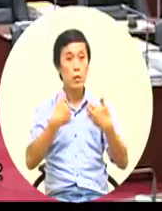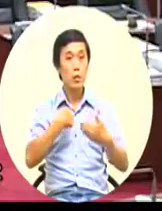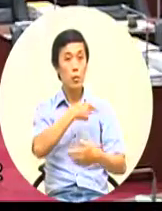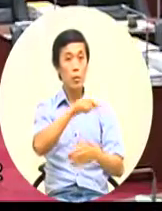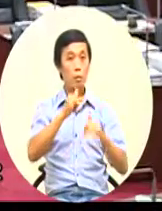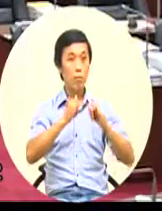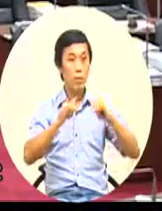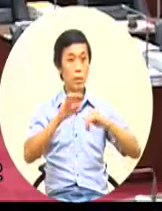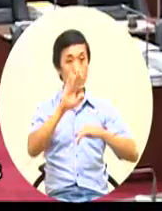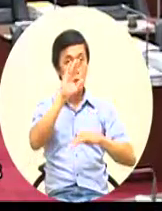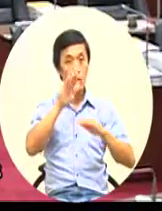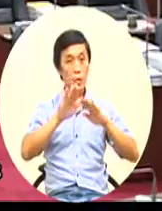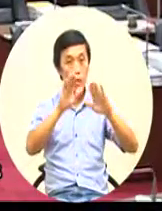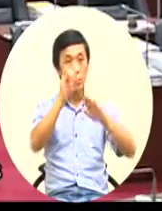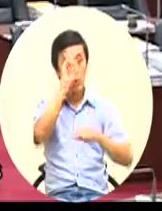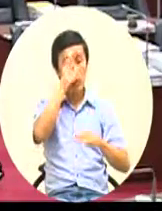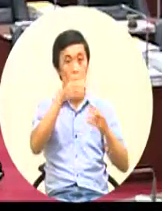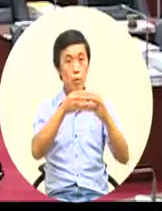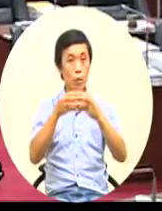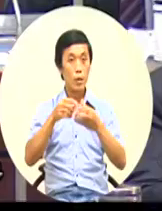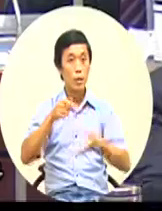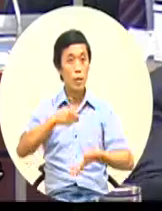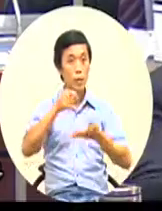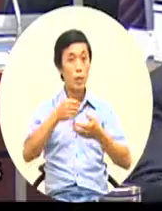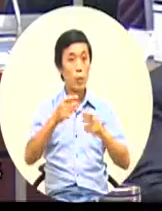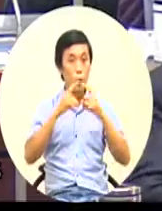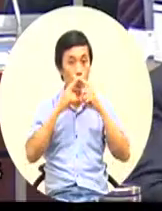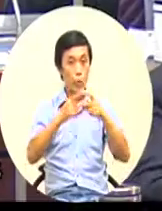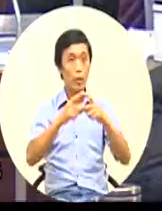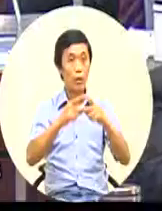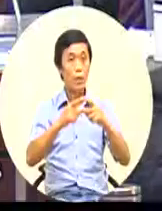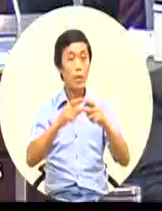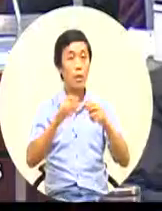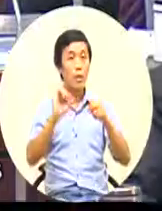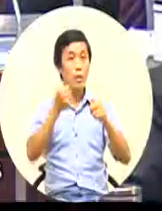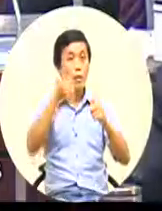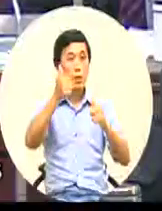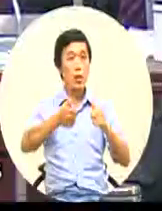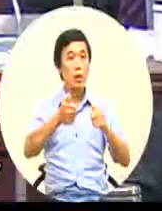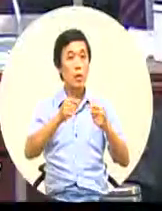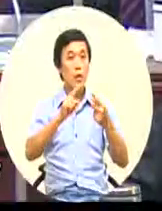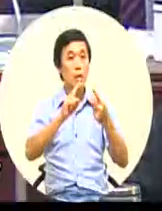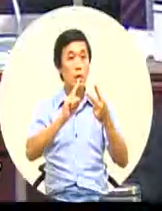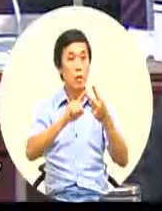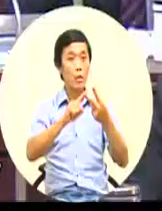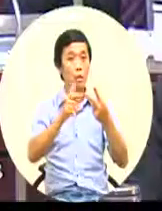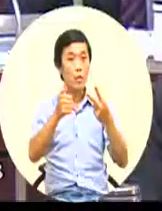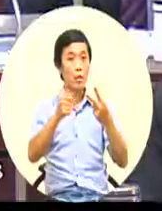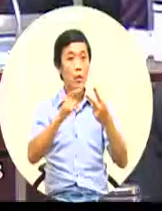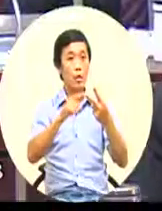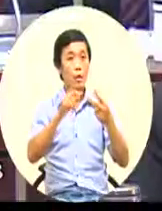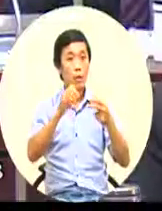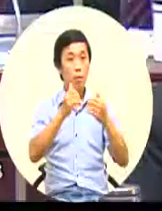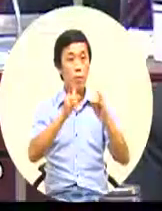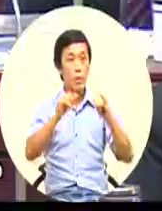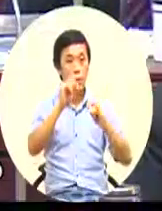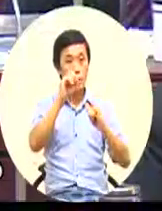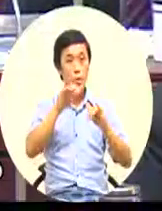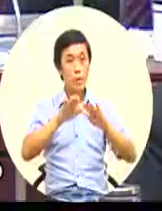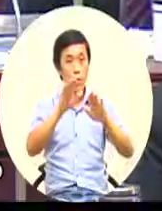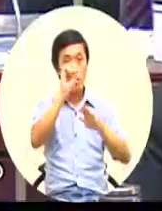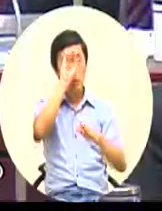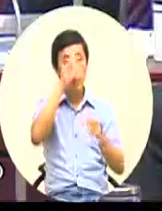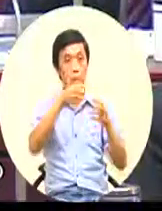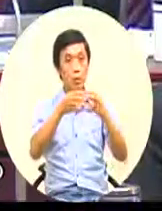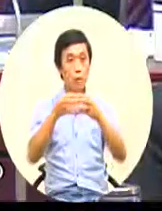做一个答复。 请市长回答。 多谢局长，多谢民进党党团，今